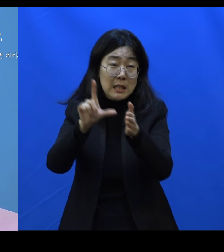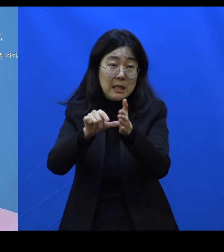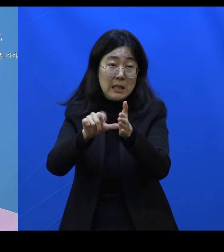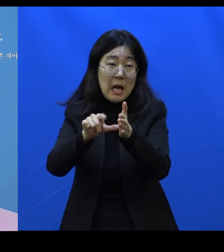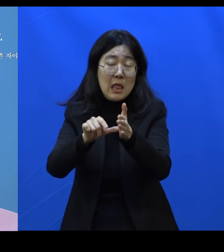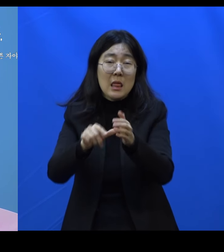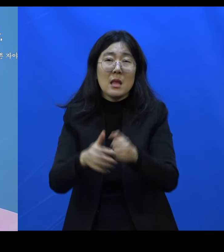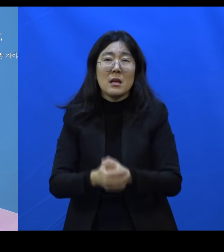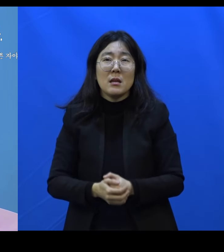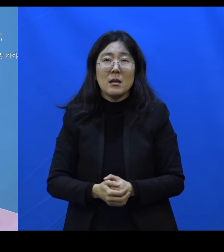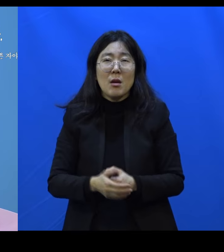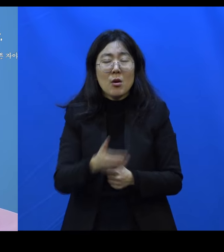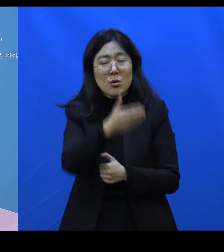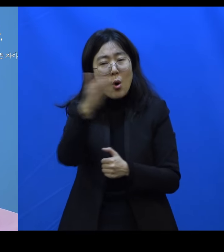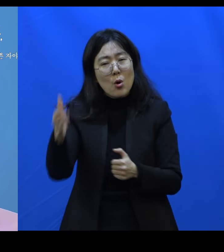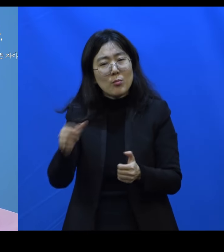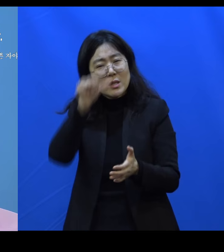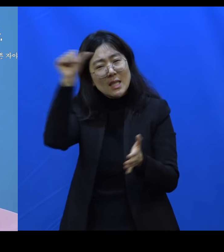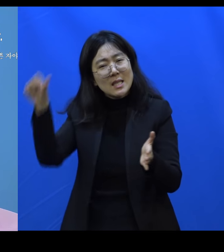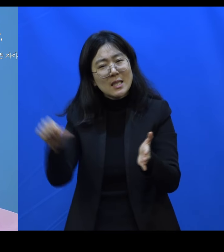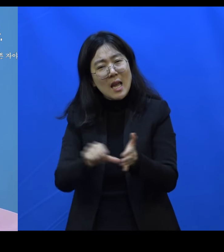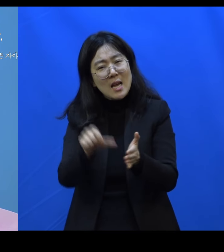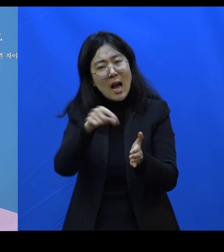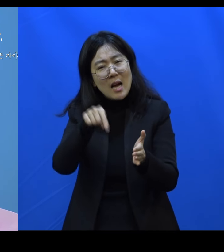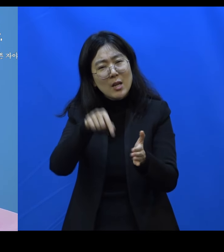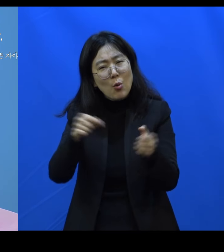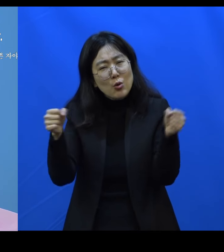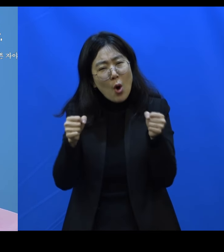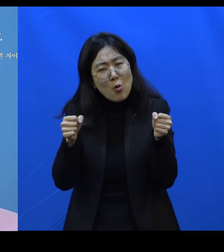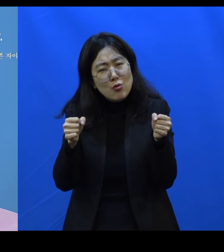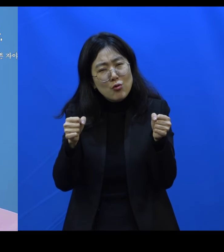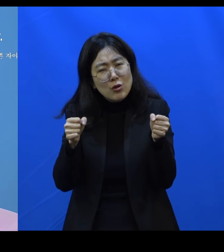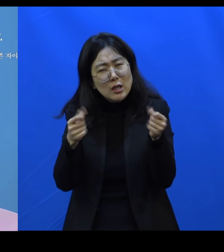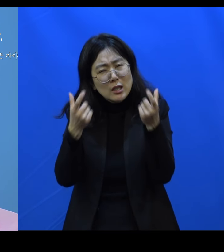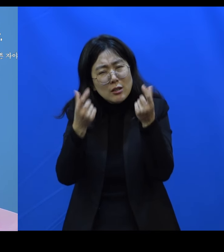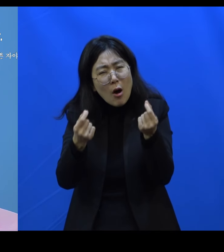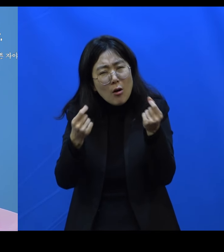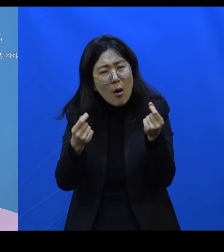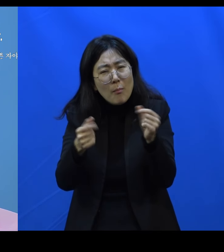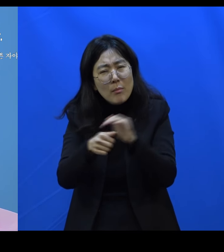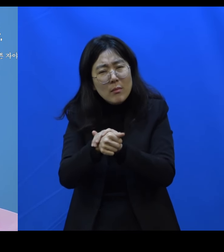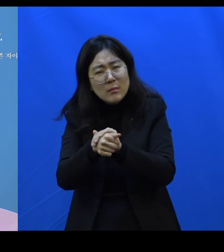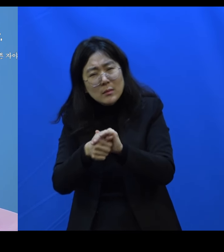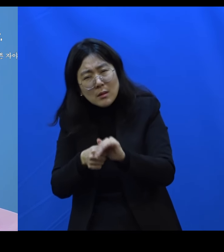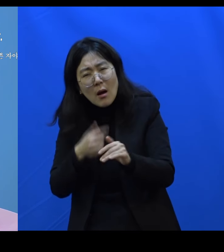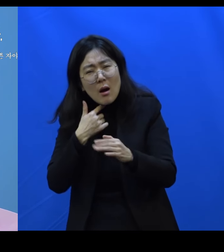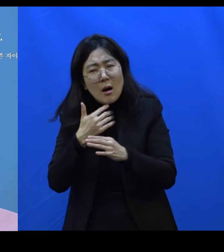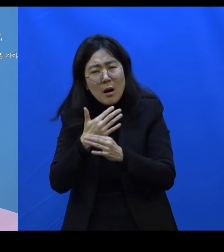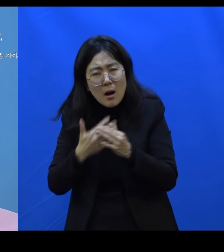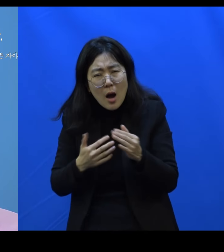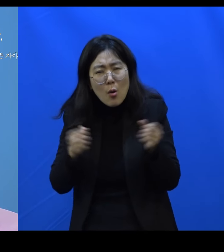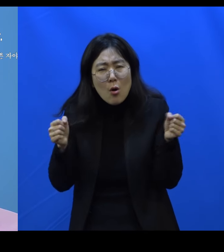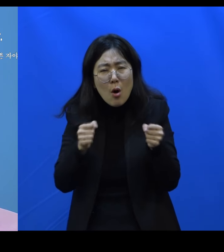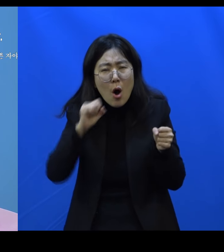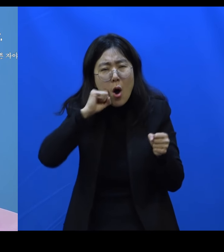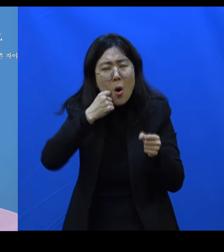아마 여러분들의 삶에도 겨울이 있었을 것이고, 우리의 신앙에도 겨울철이